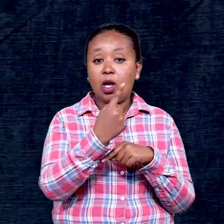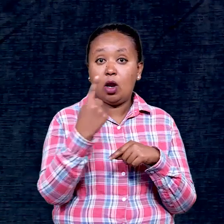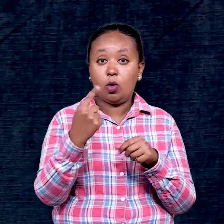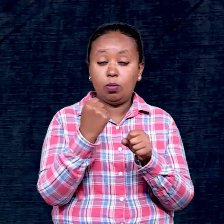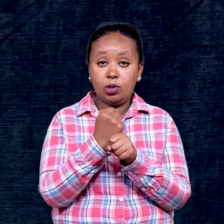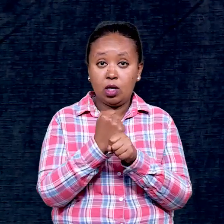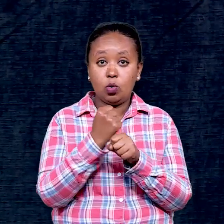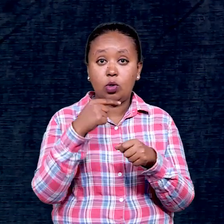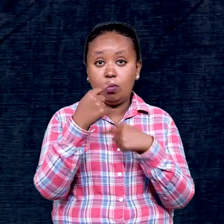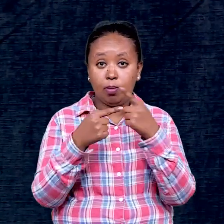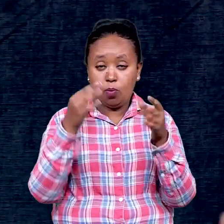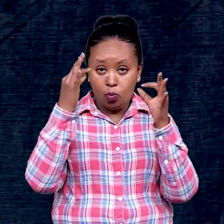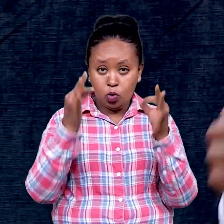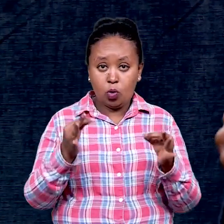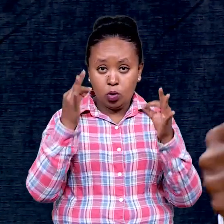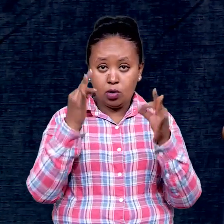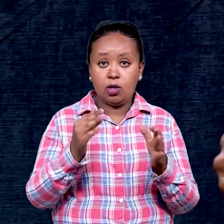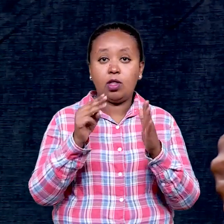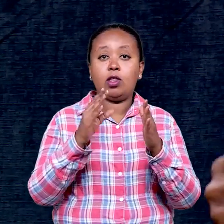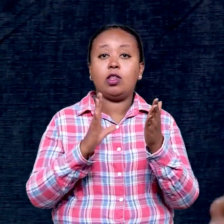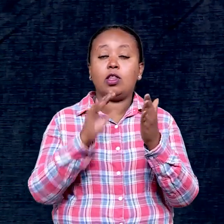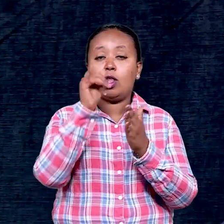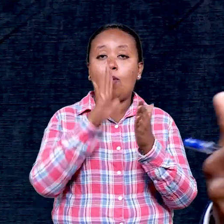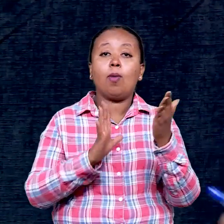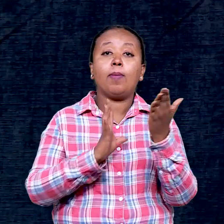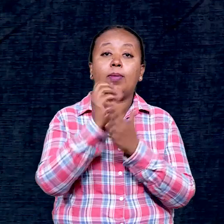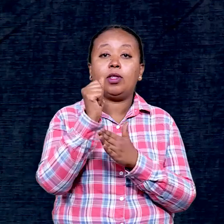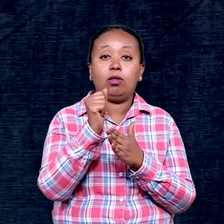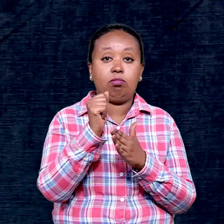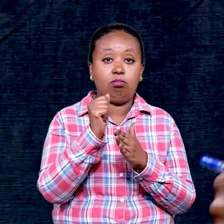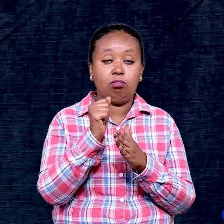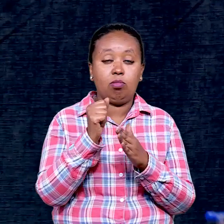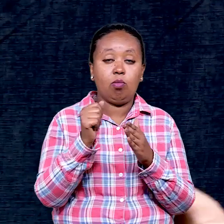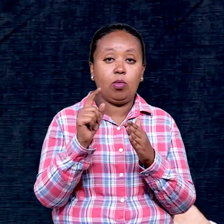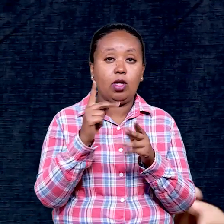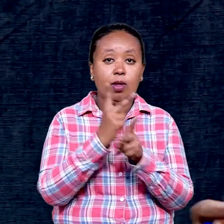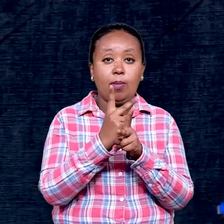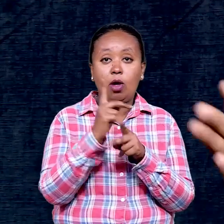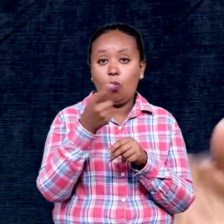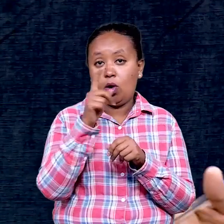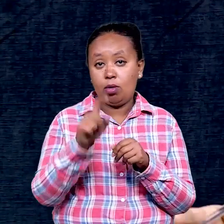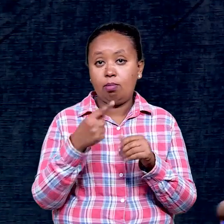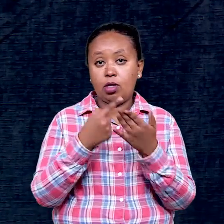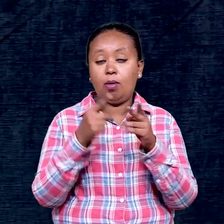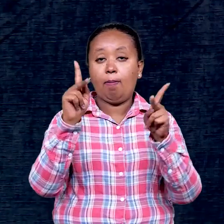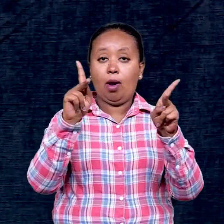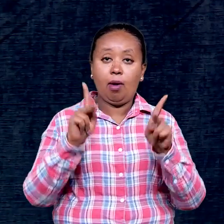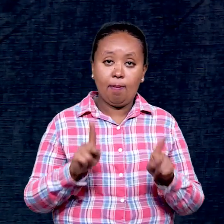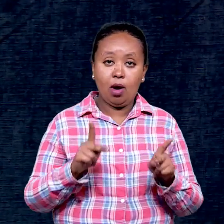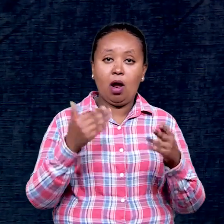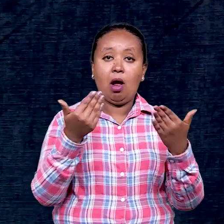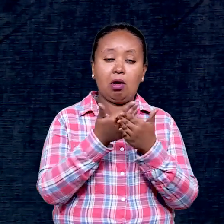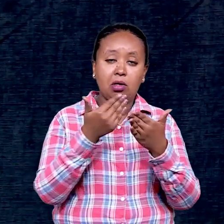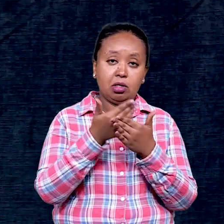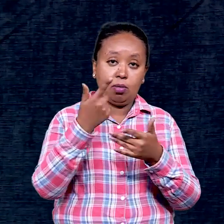ስራ፣ የሚወጣው ህግ፣ የሚወስኑት ውሳኔ ደግሞ ሰብአዊ መብትን ያማከለ መሆን ደግሞ አለበት። በዚህ አግባብ አሁን ለፓርላማ አሁን አዳዲስ